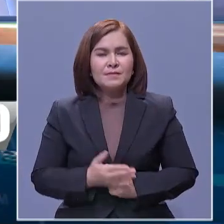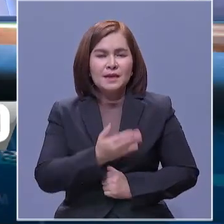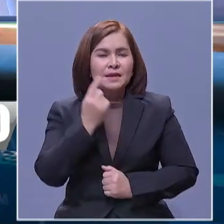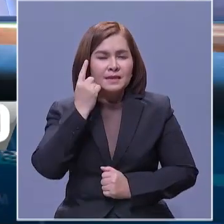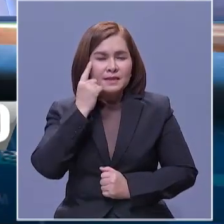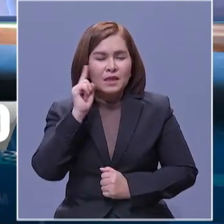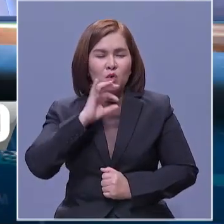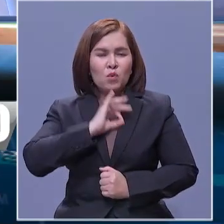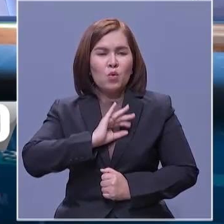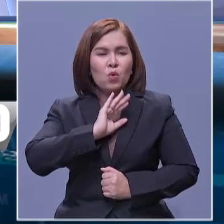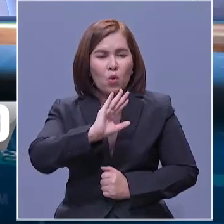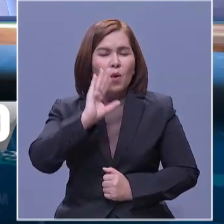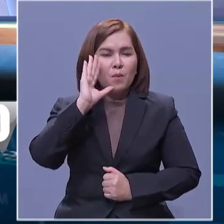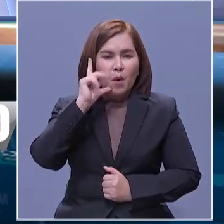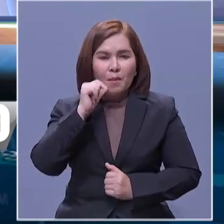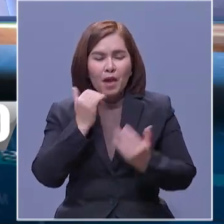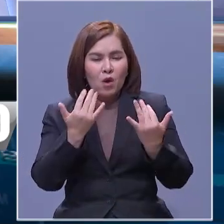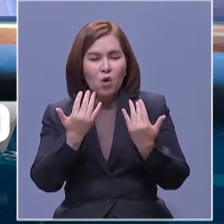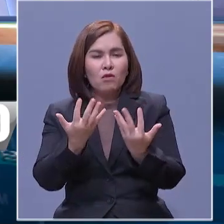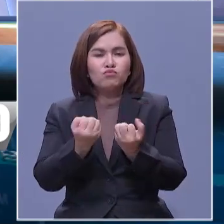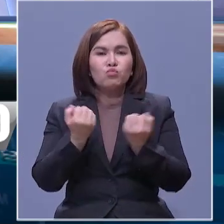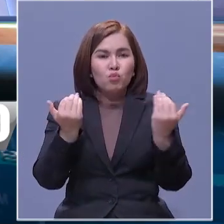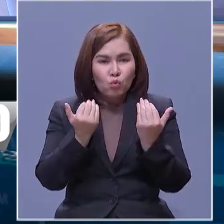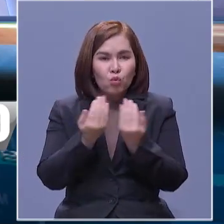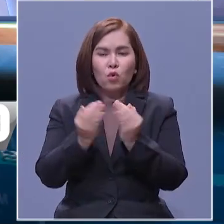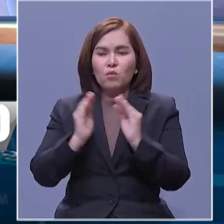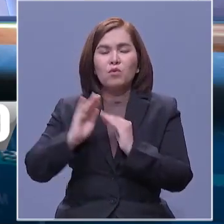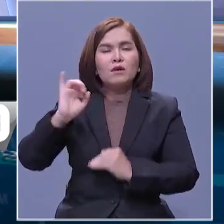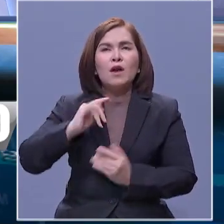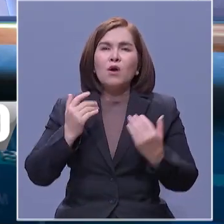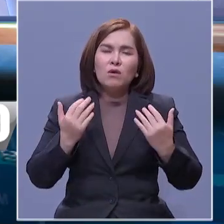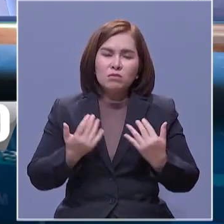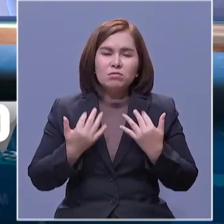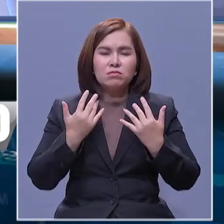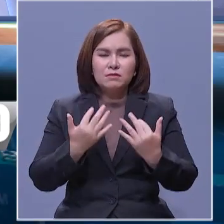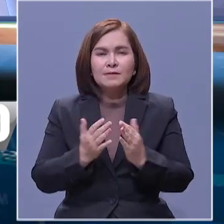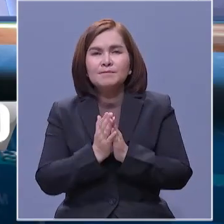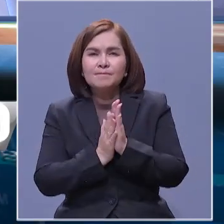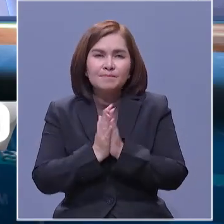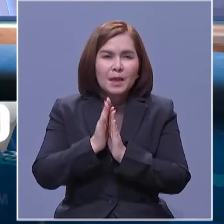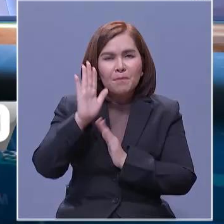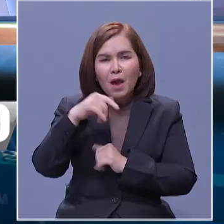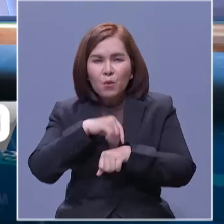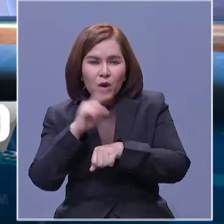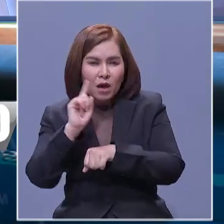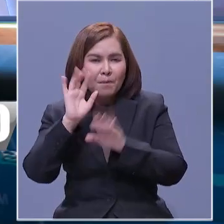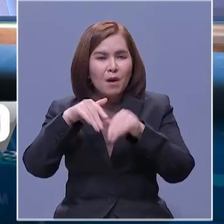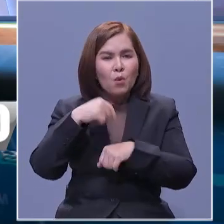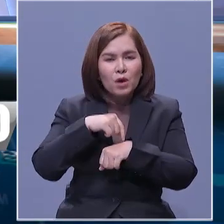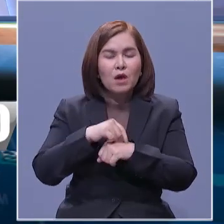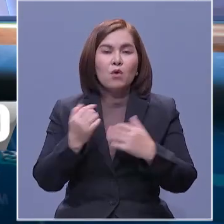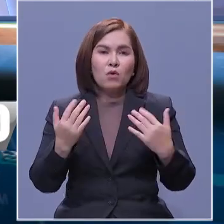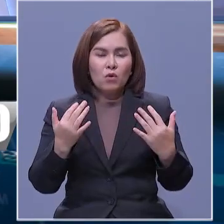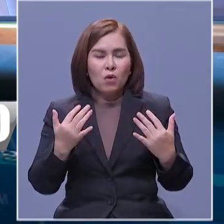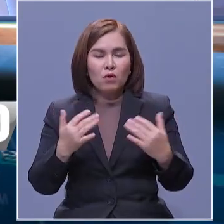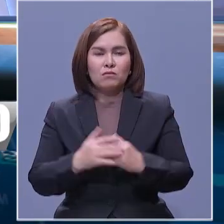นะหัวอกของคนเป็นพ่อเป็นแม่คนเป็นญาติพี่น้อง ที่รอคอยอยู่ใจจดใจจ่อเมื่อไรจะมาถึงเมื่อไรจะมาถึง แล้วพอ